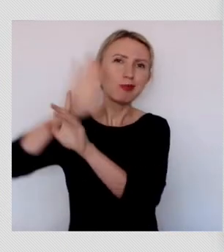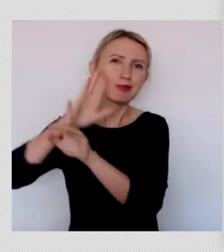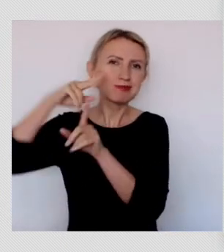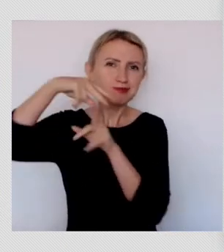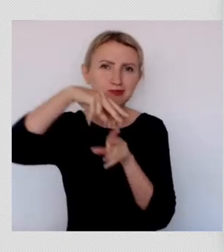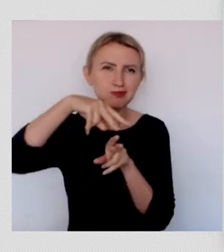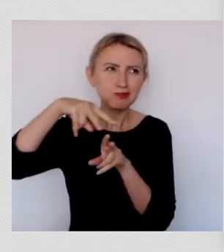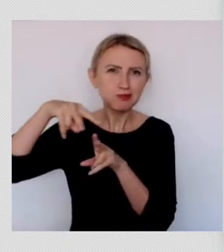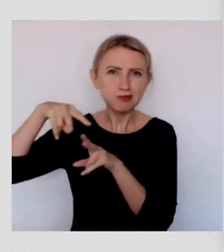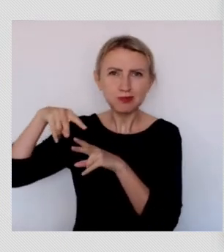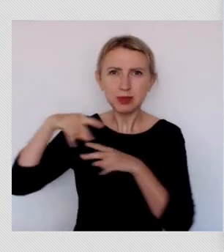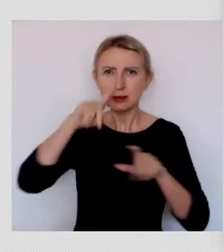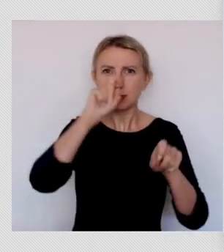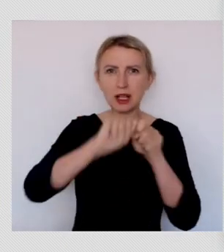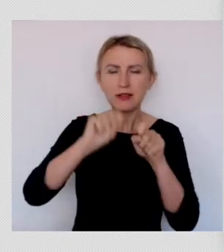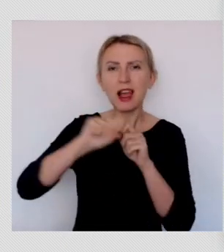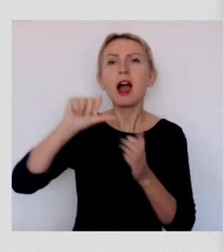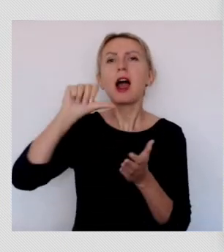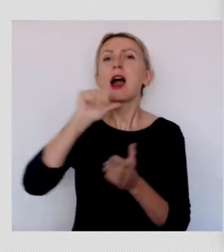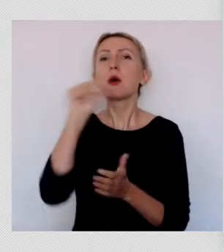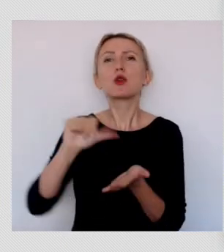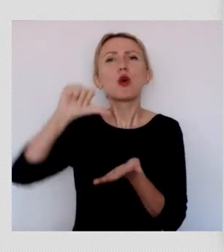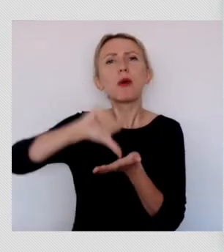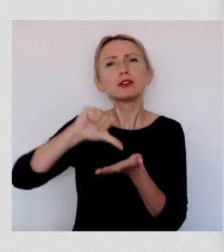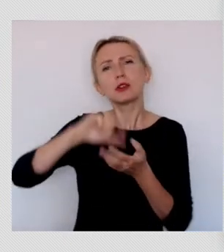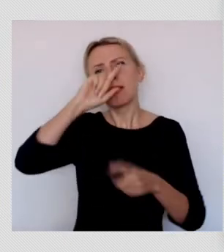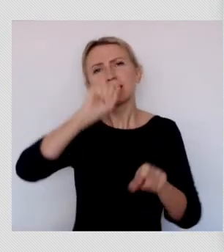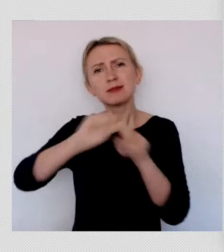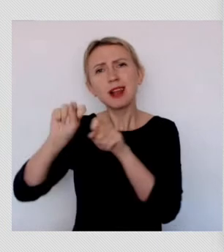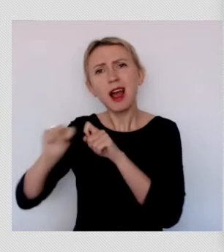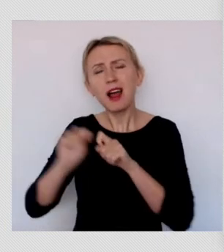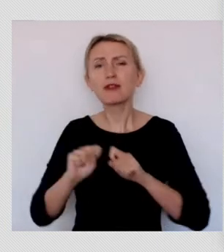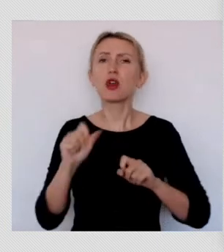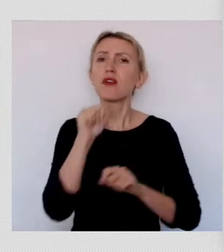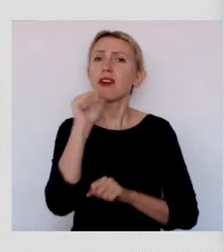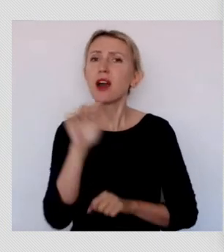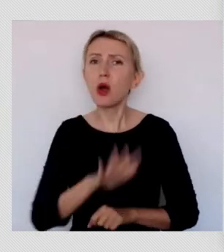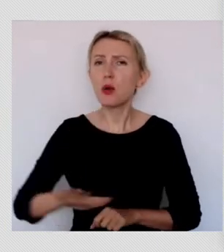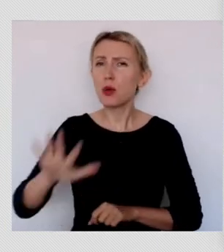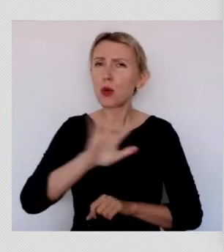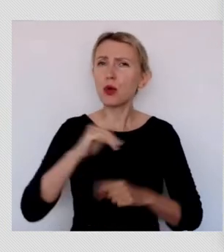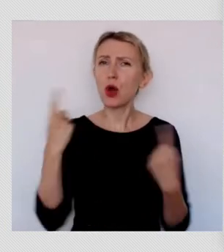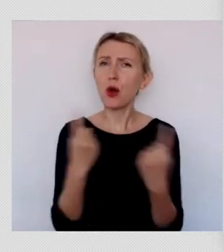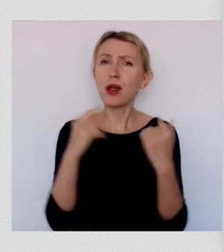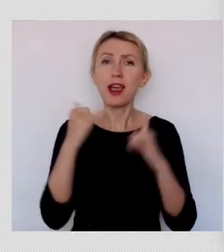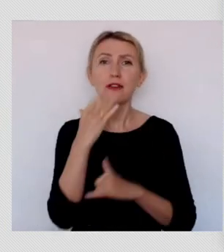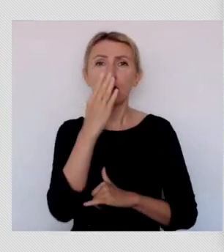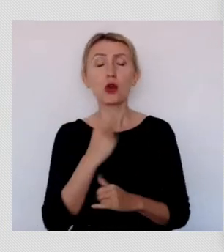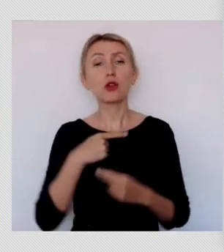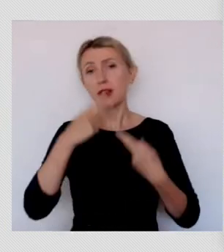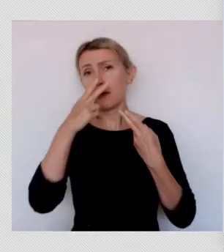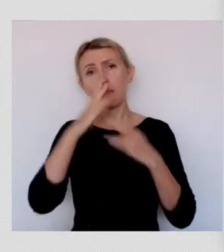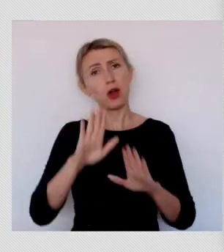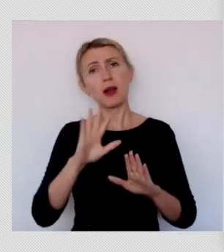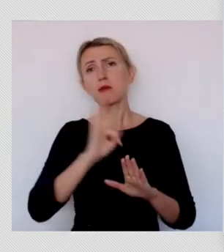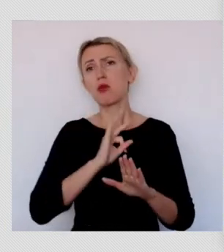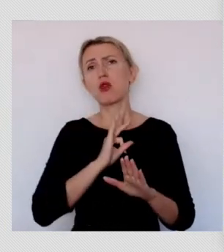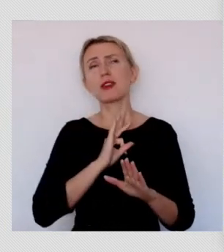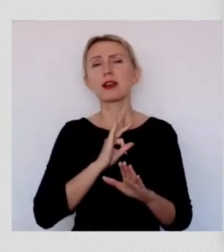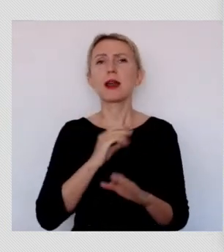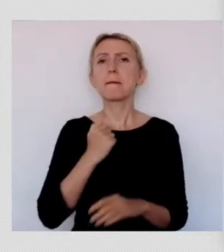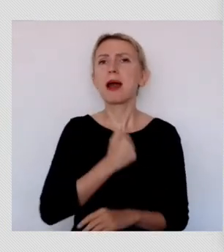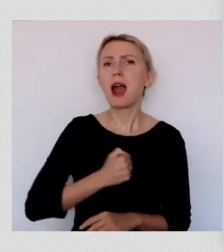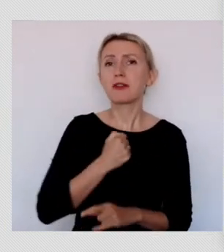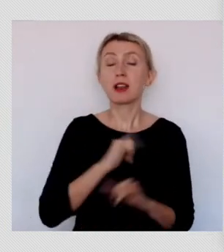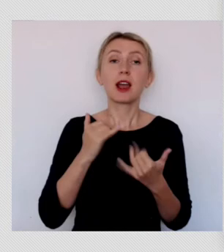które mają miejsce w Europie Środkowej, które mają miejsce w Europie. I podzieliłem się z Państwem moimi obawami. Przepraszam, jeżeli